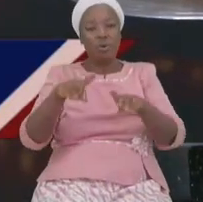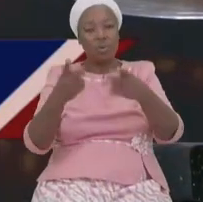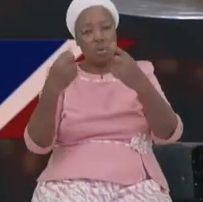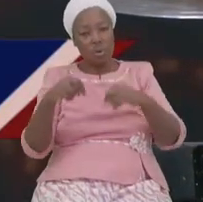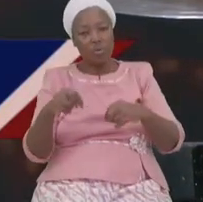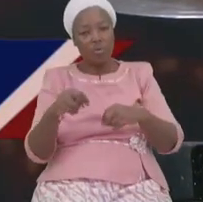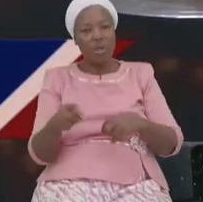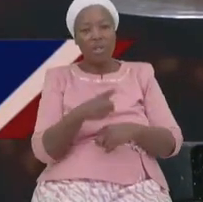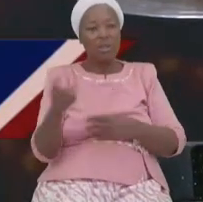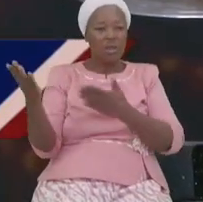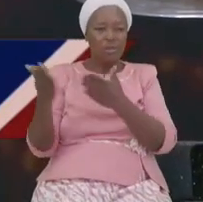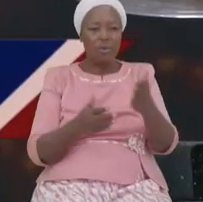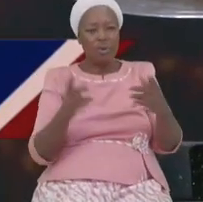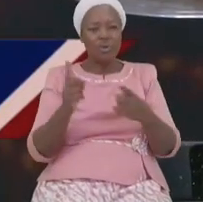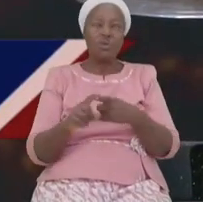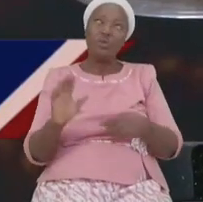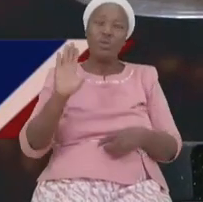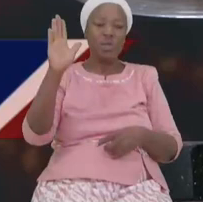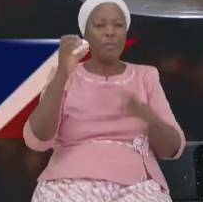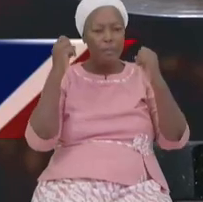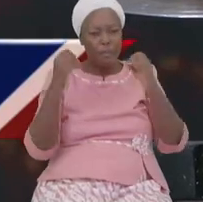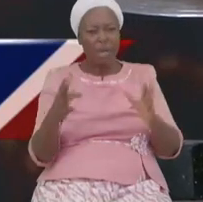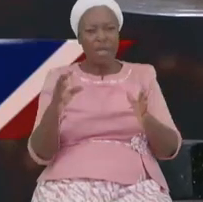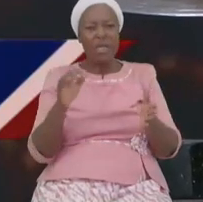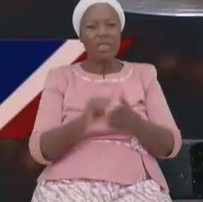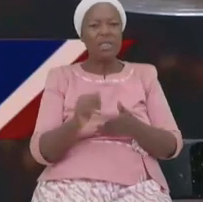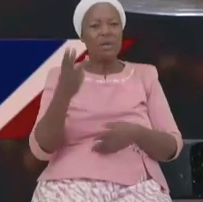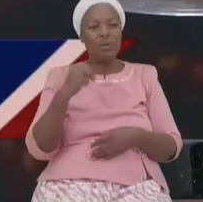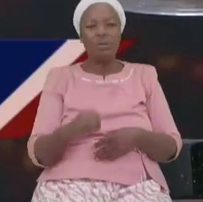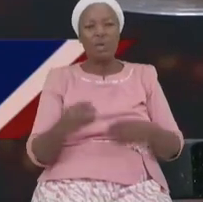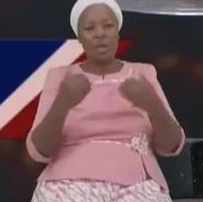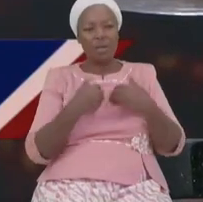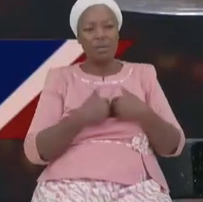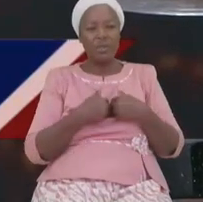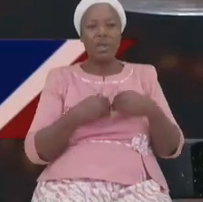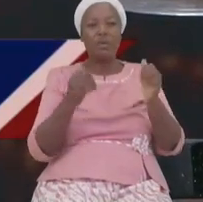Jésus plusieurs démoniaques.